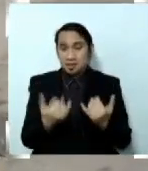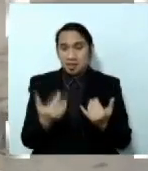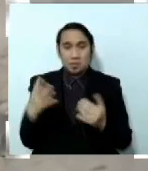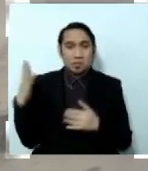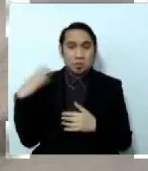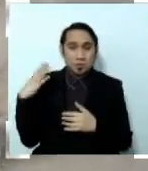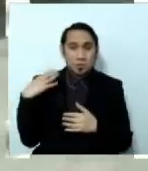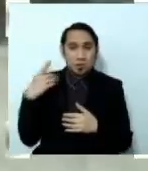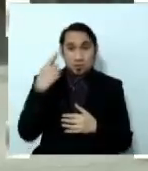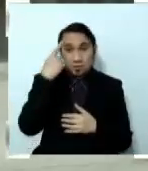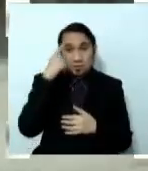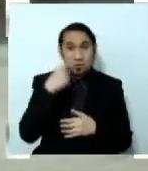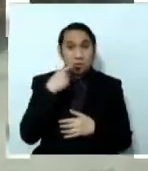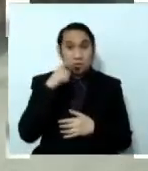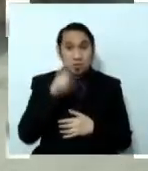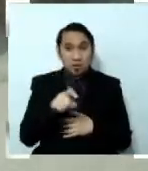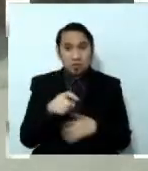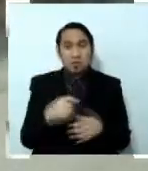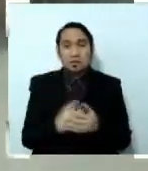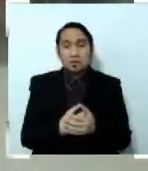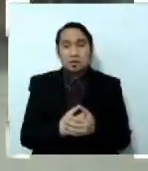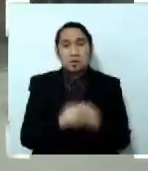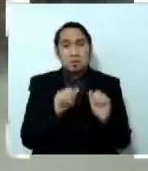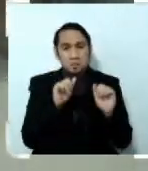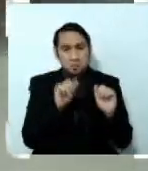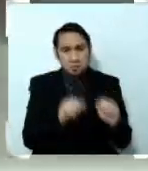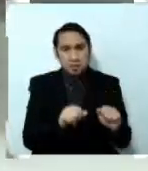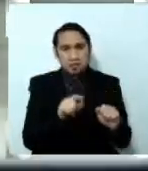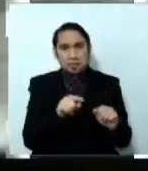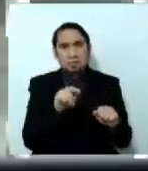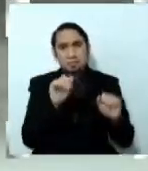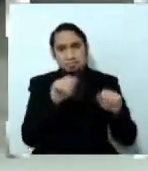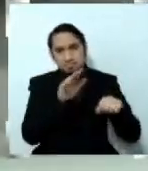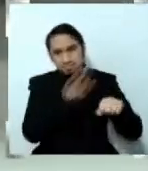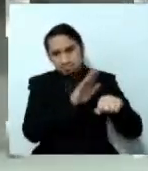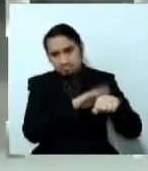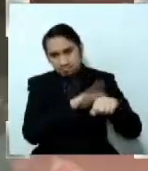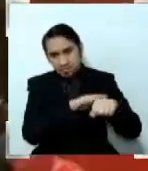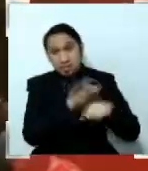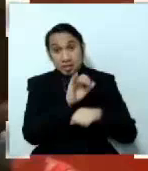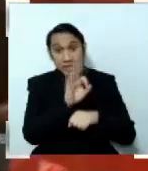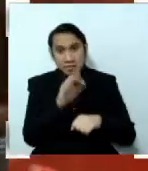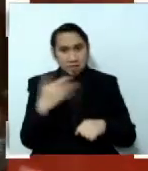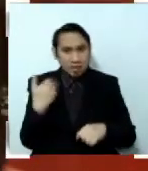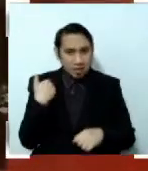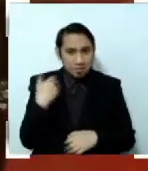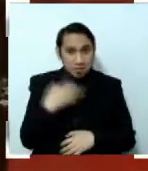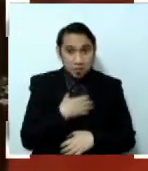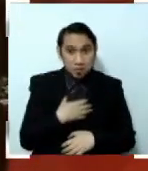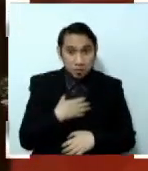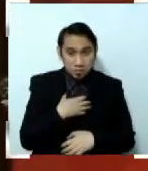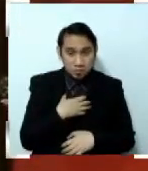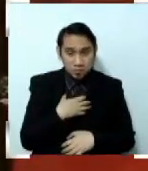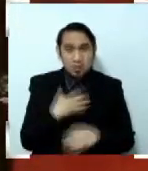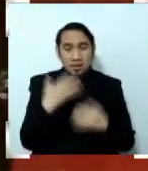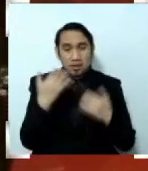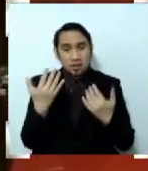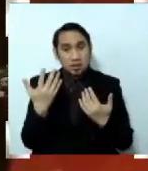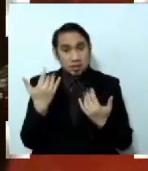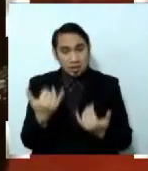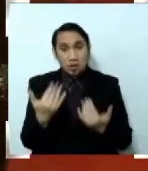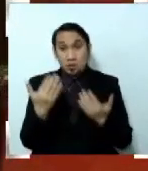sa total ban, maaari pa naman daw silang manita, lalo na kapag may reklamo. Ang total ban ang ipapalit sa umiiral